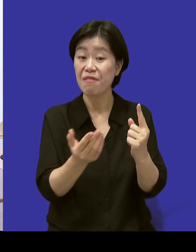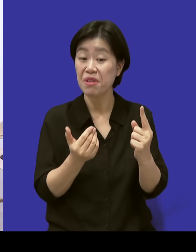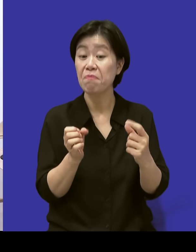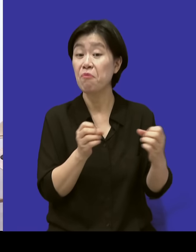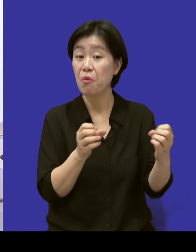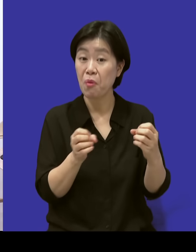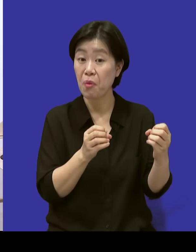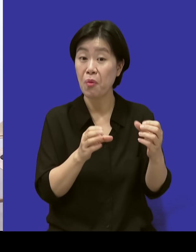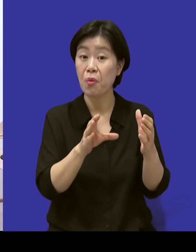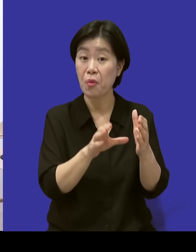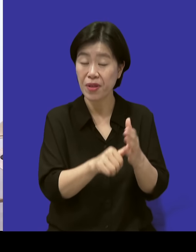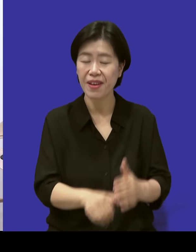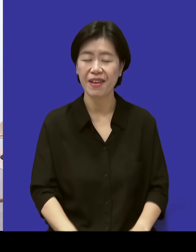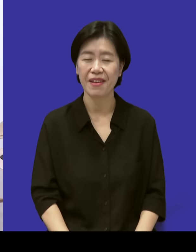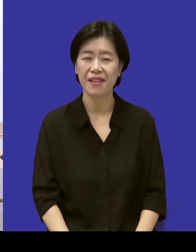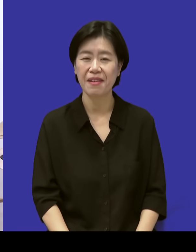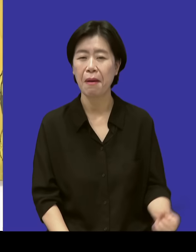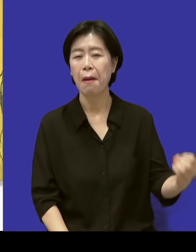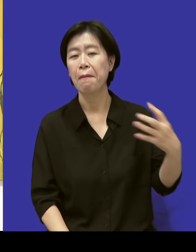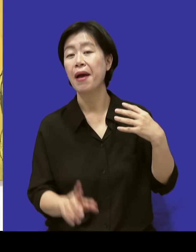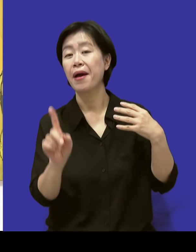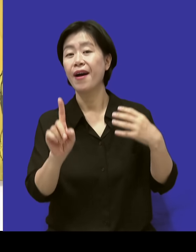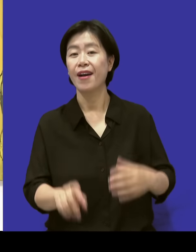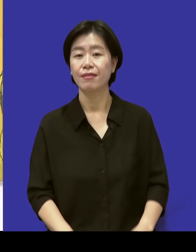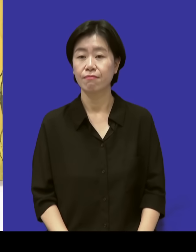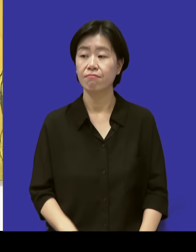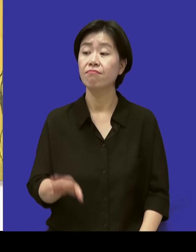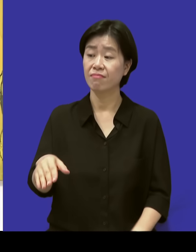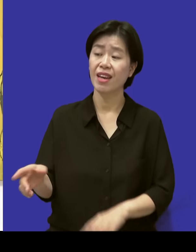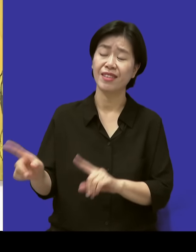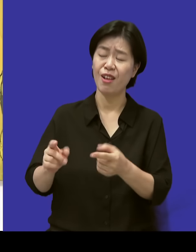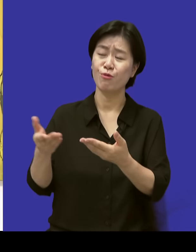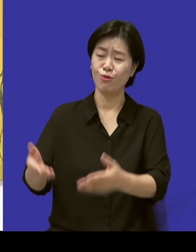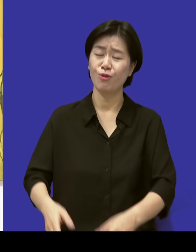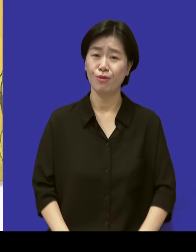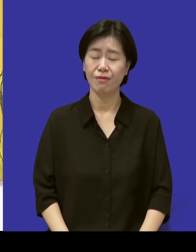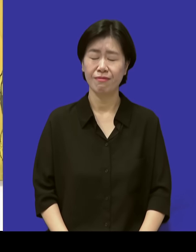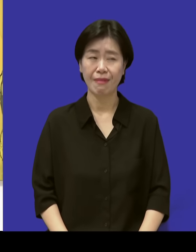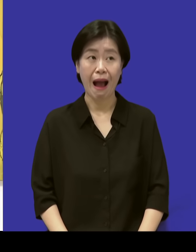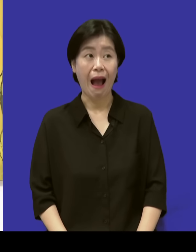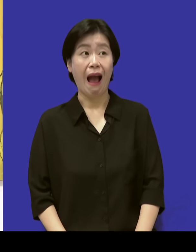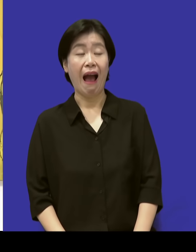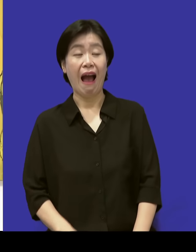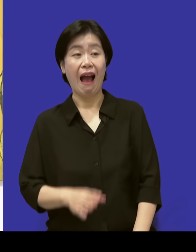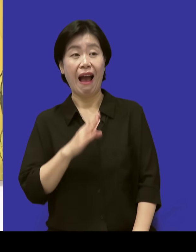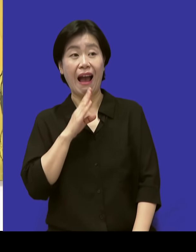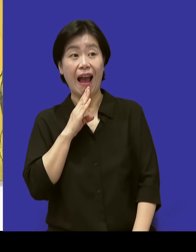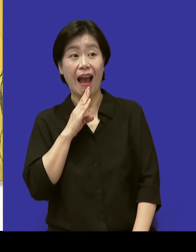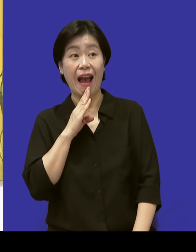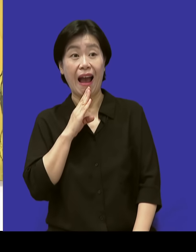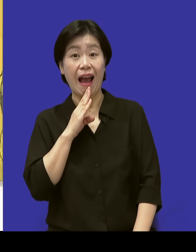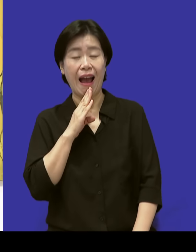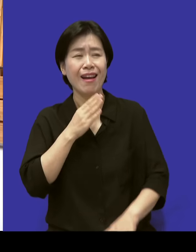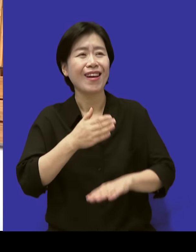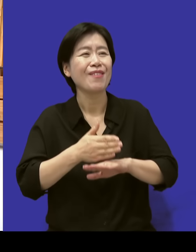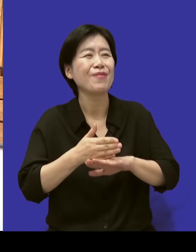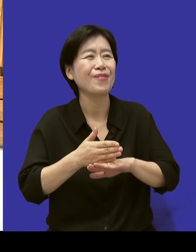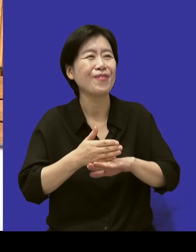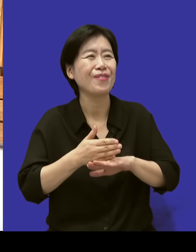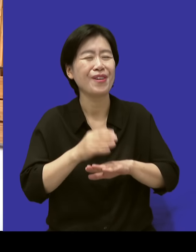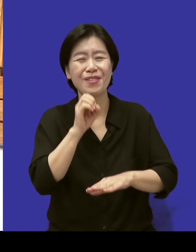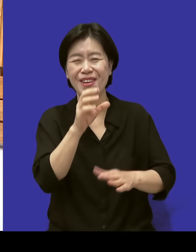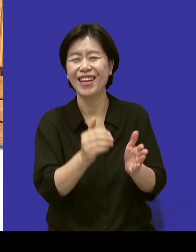하거든요. 네. 서로 한마디씩 하라 근데 남경진 선수가 살려는 드리겠습니다 이렇게 얘기하시더라고요. 근데 진짜 고마웠어요.